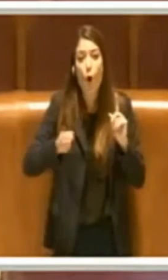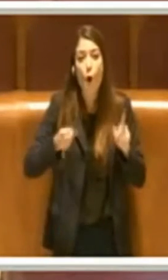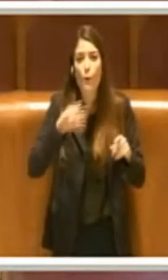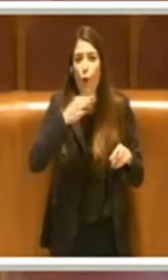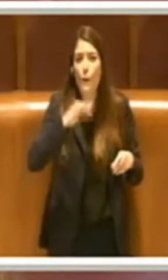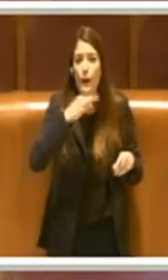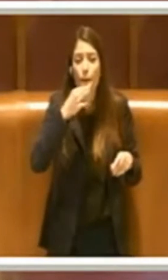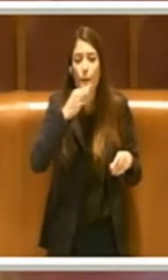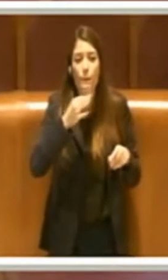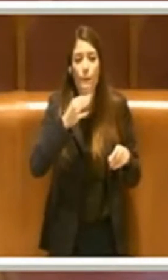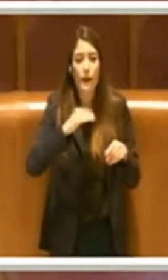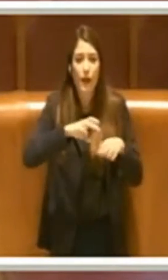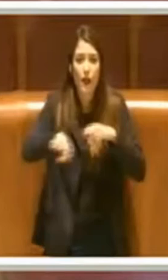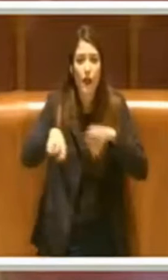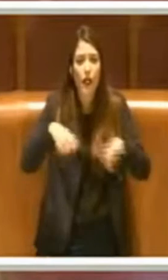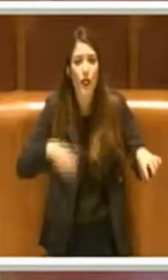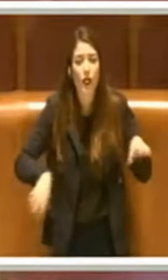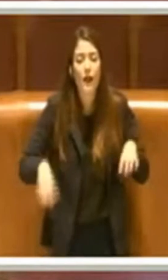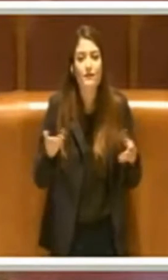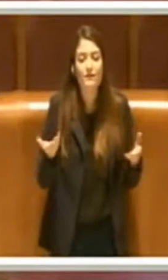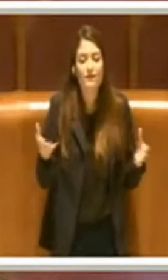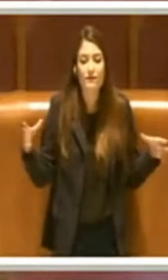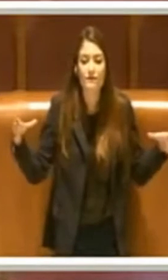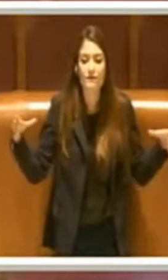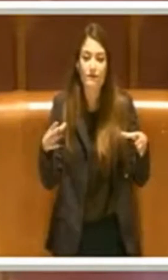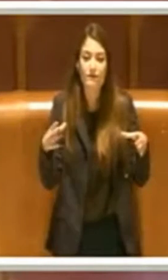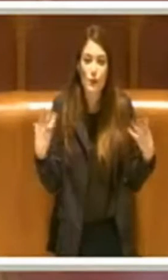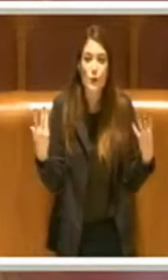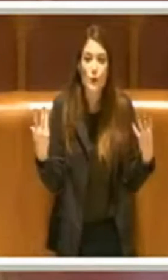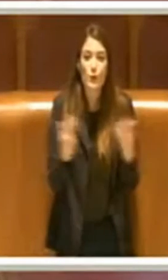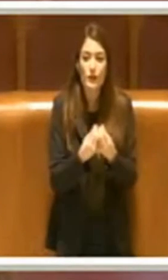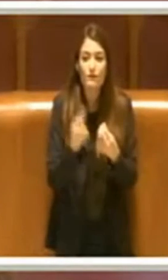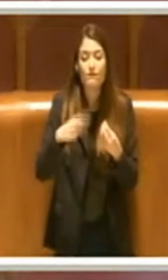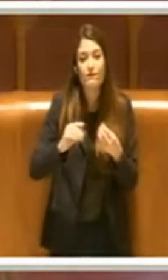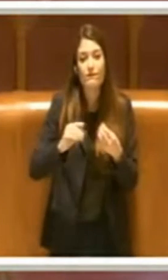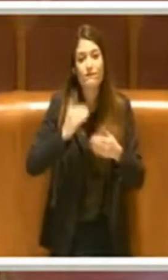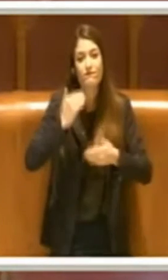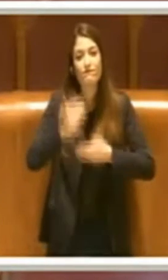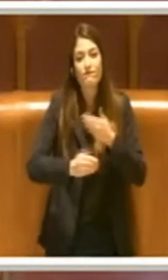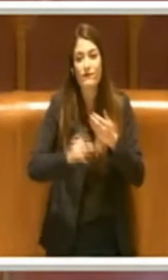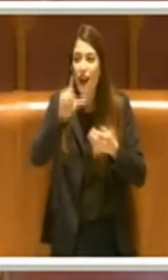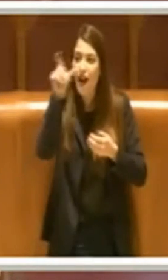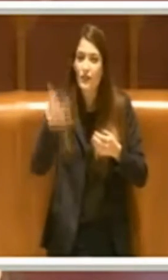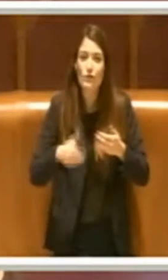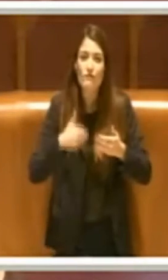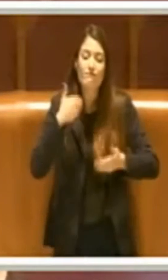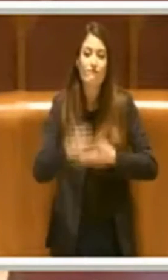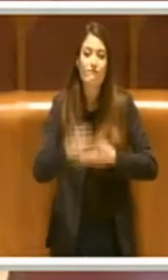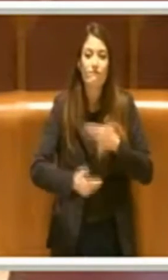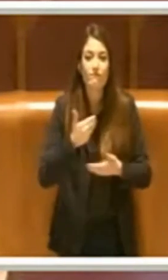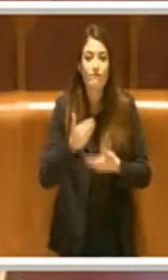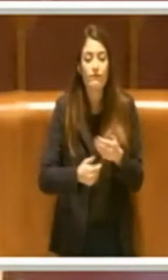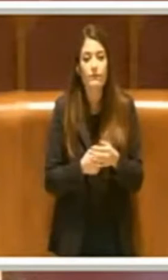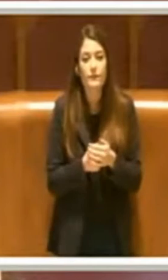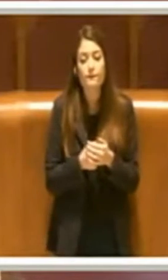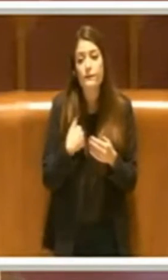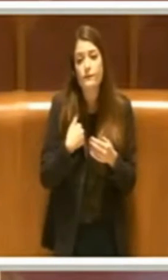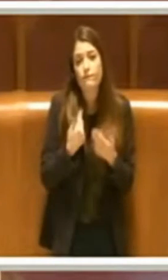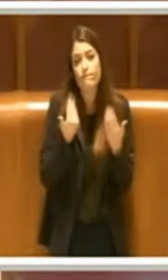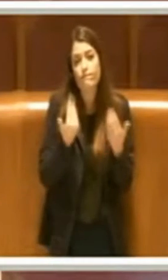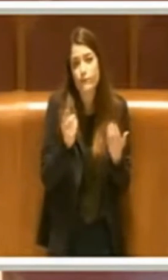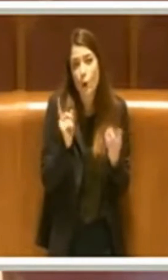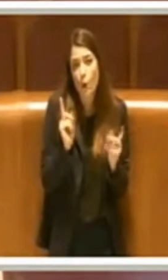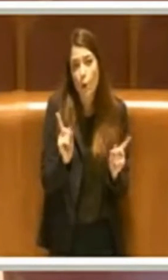lungo calpestato, per riscattare la nostra nazione. Ora, l'auspicio, ritornando a noi, è che tutti